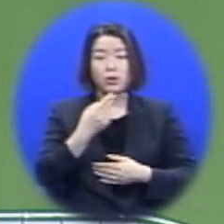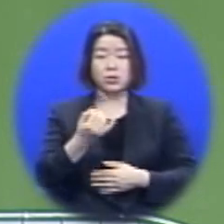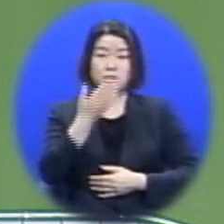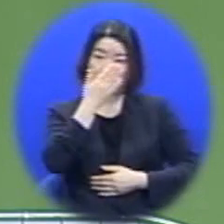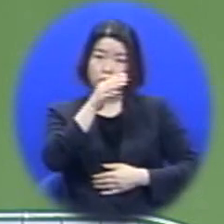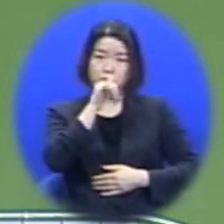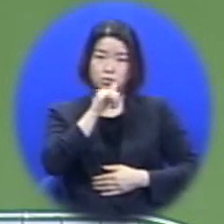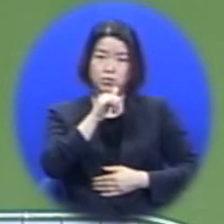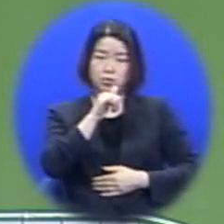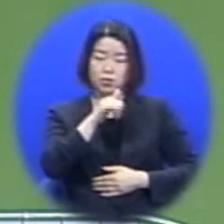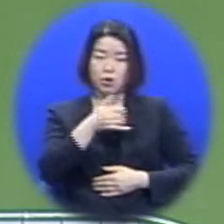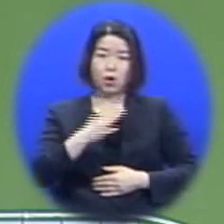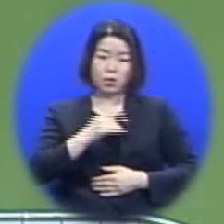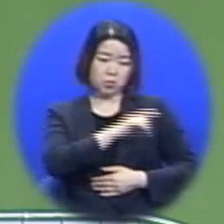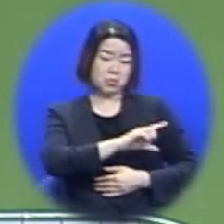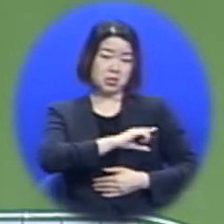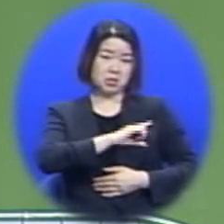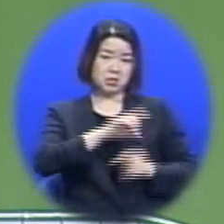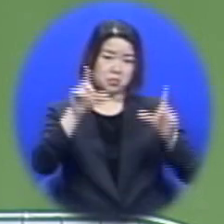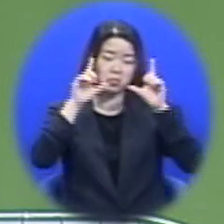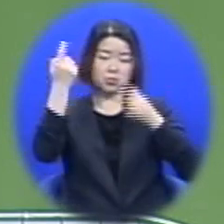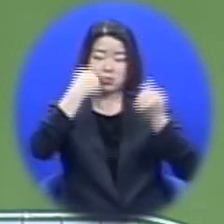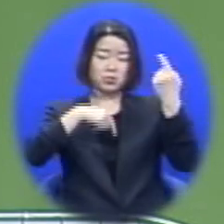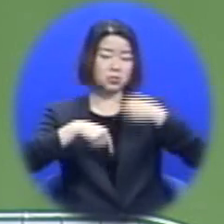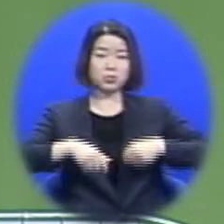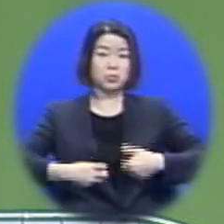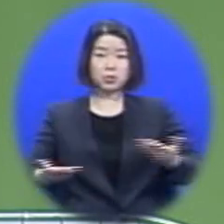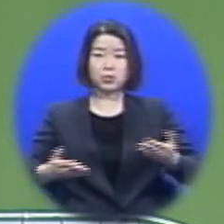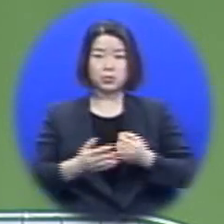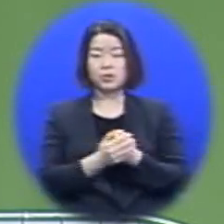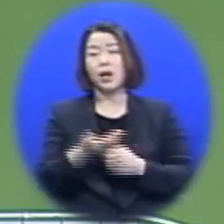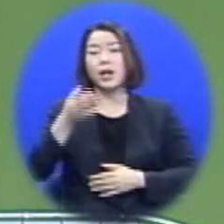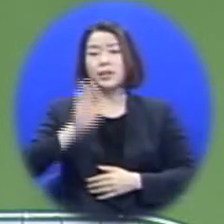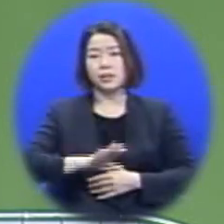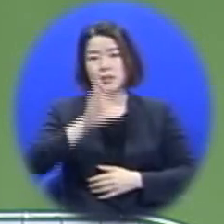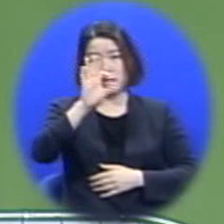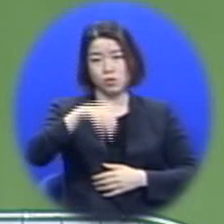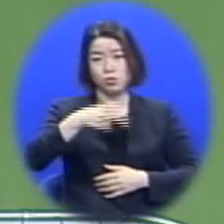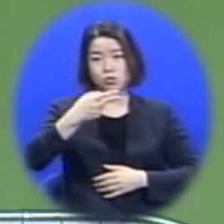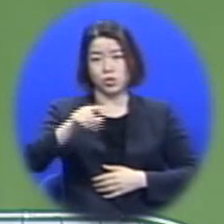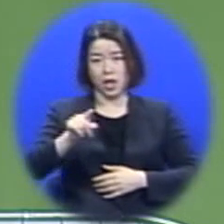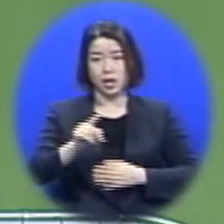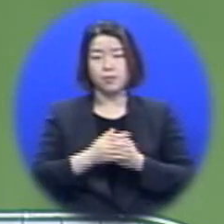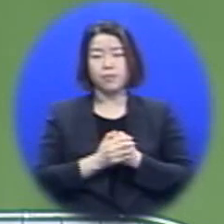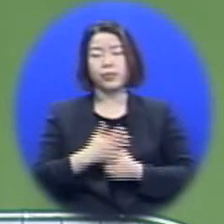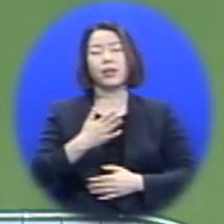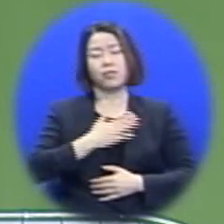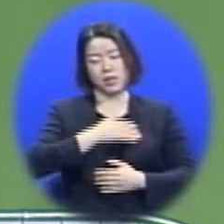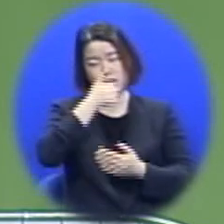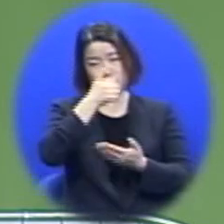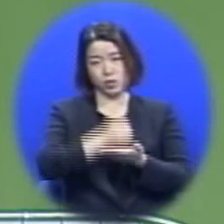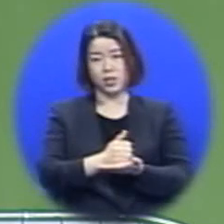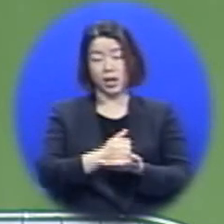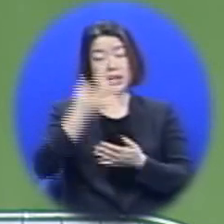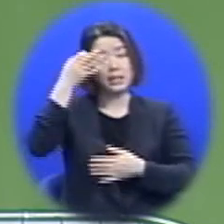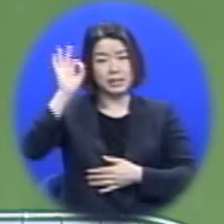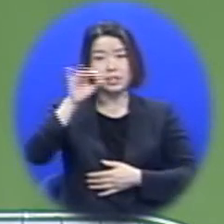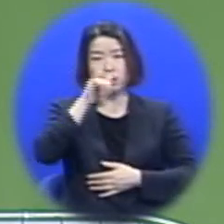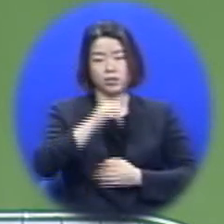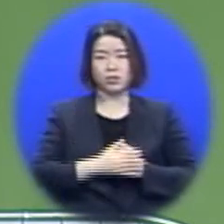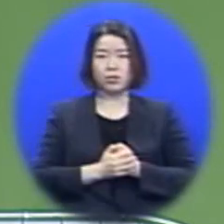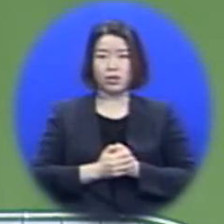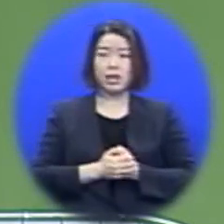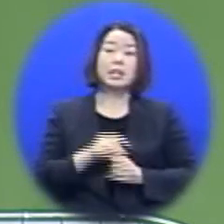유다는 명예에 손상할 일도 없어요. 그런데 유다가 내 죄다.